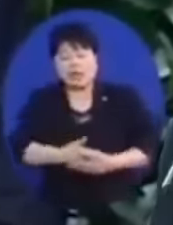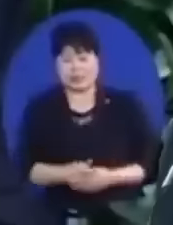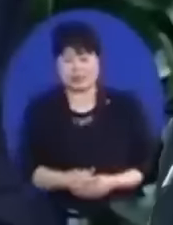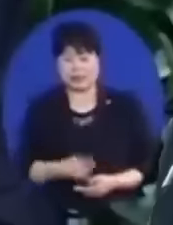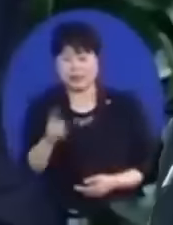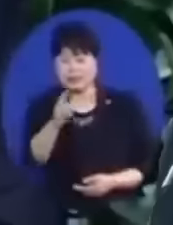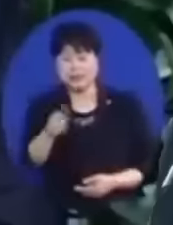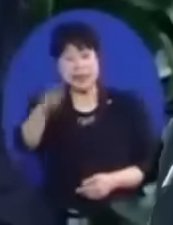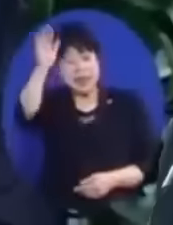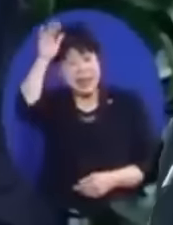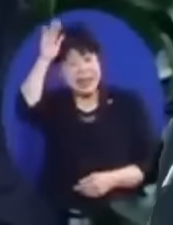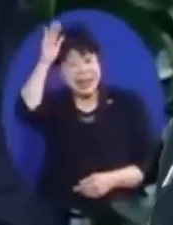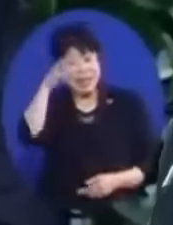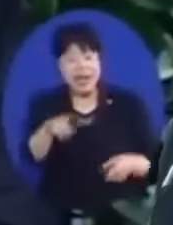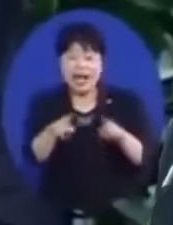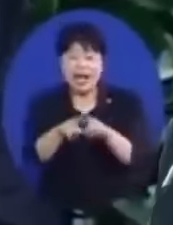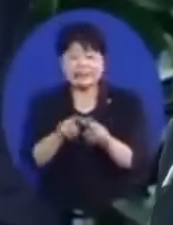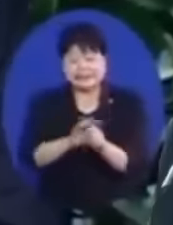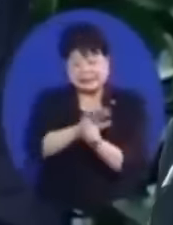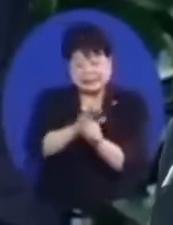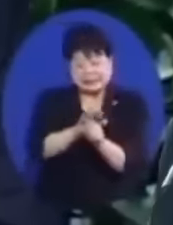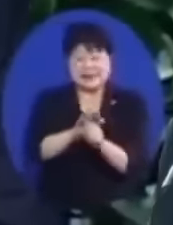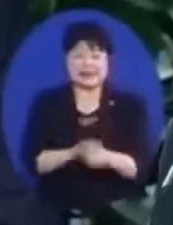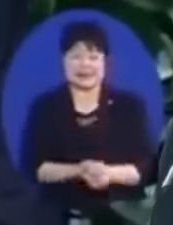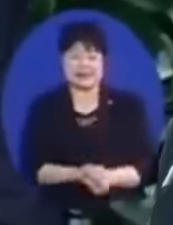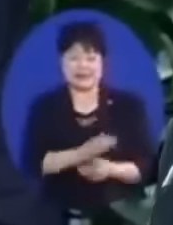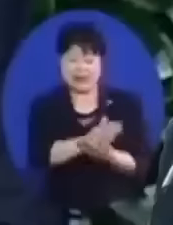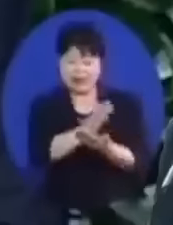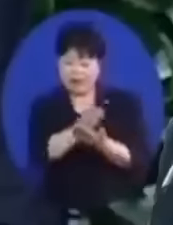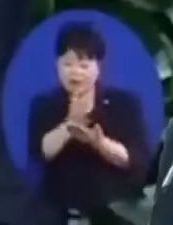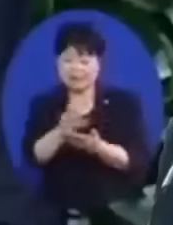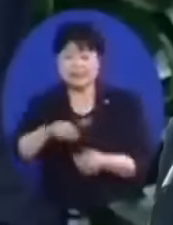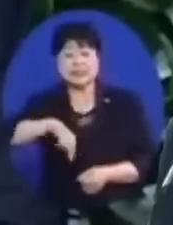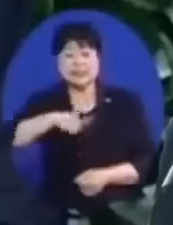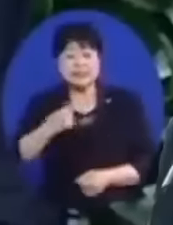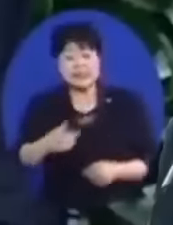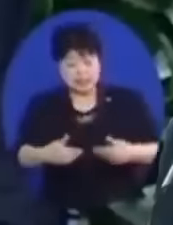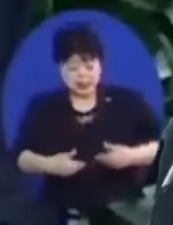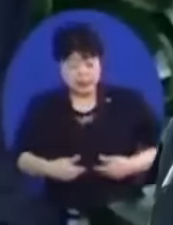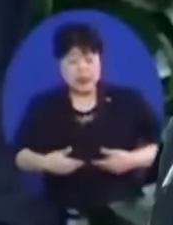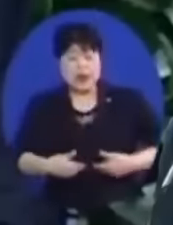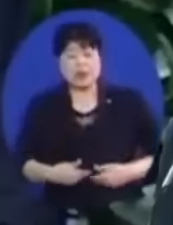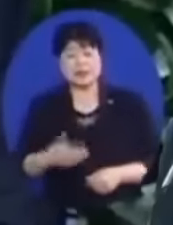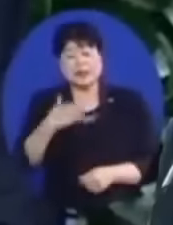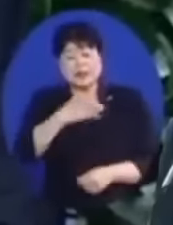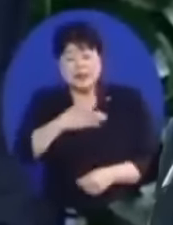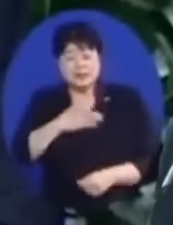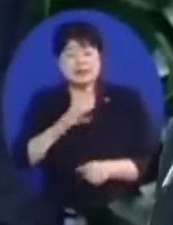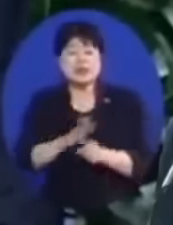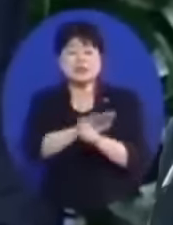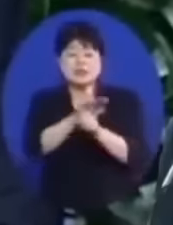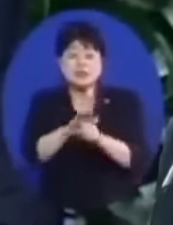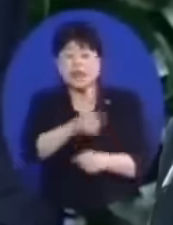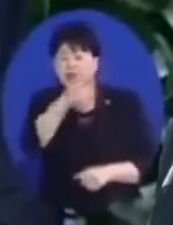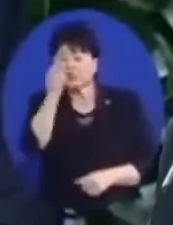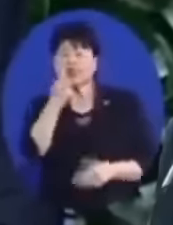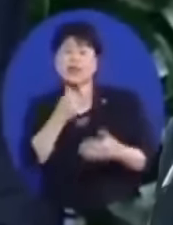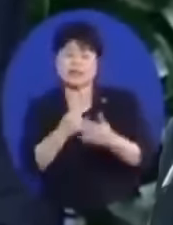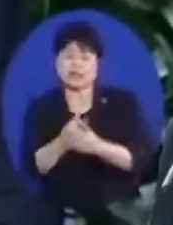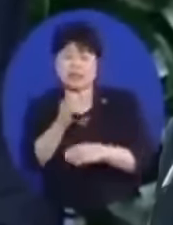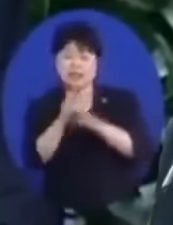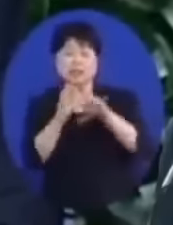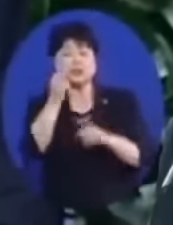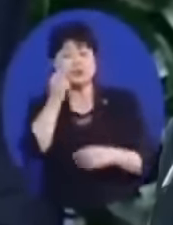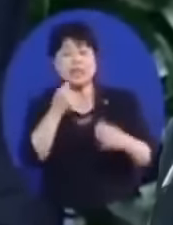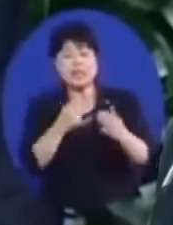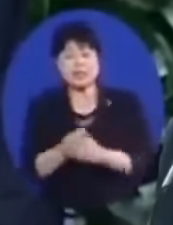어떠한 사람은 개와 더불어 살고 이런 모든 것은 자기가 필요한 감정적 사랑을 채우지 못하기